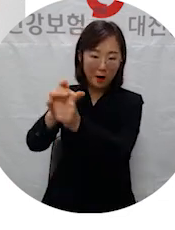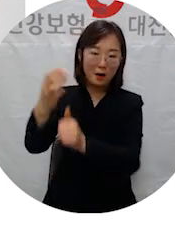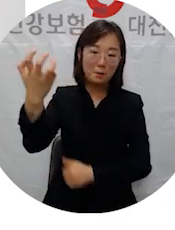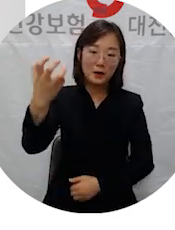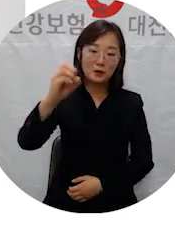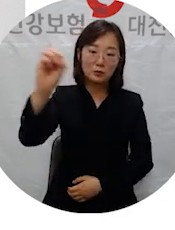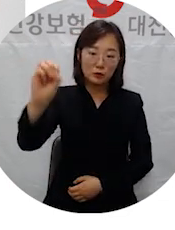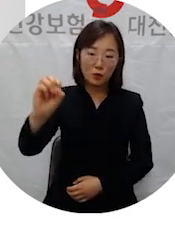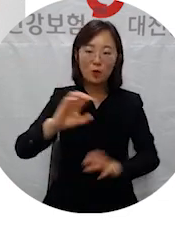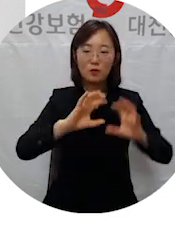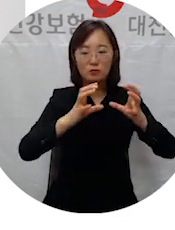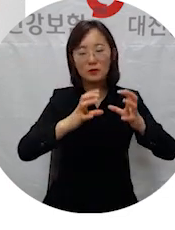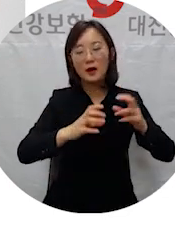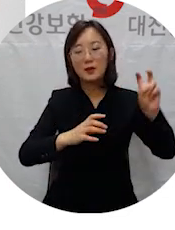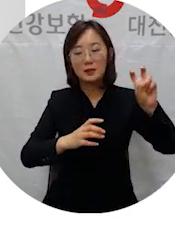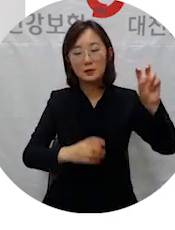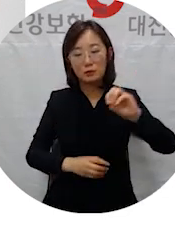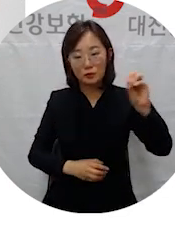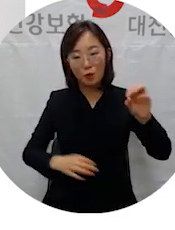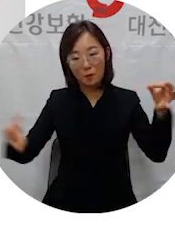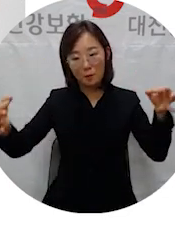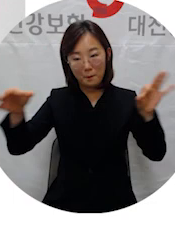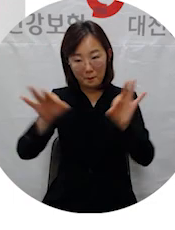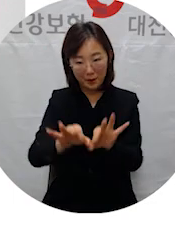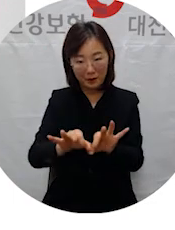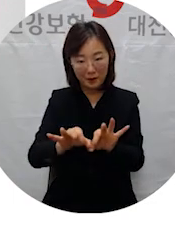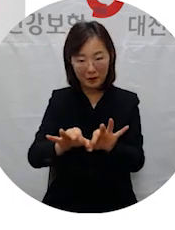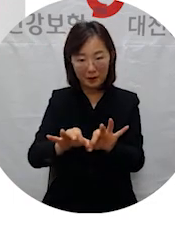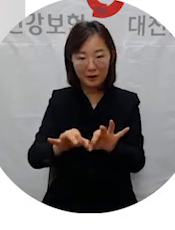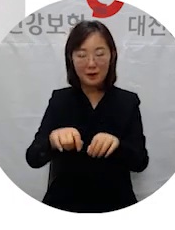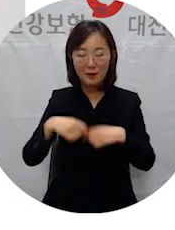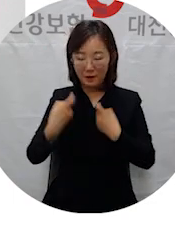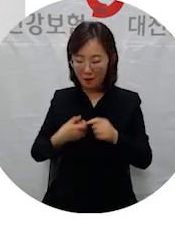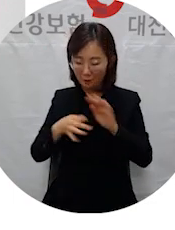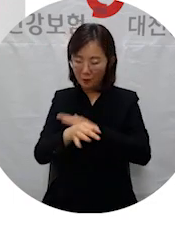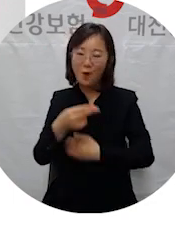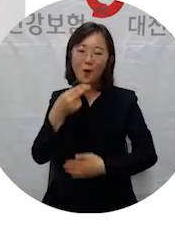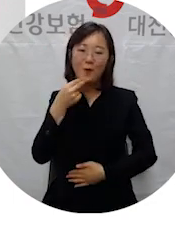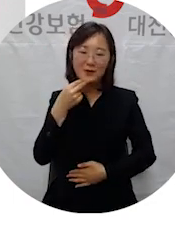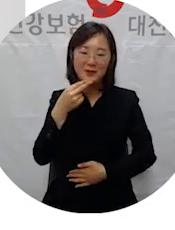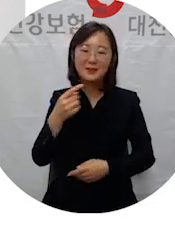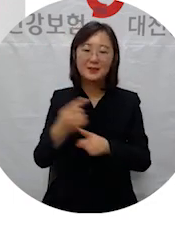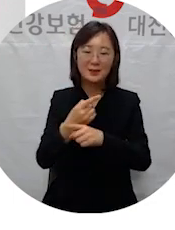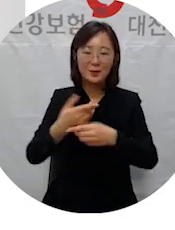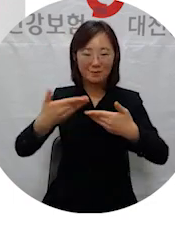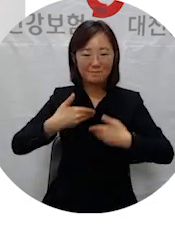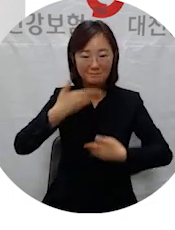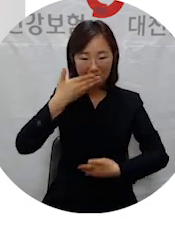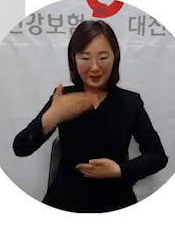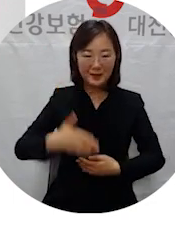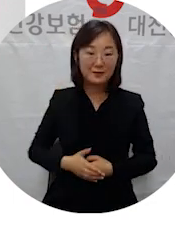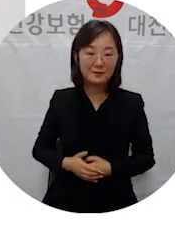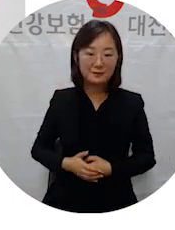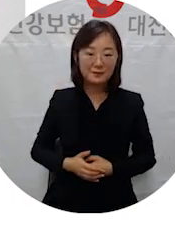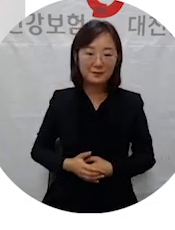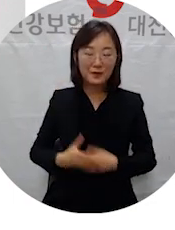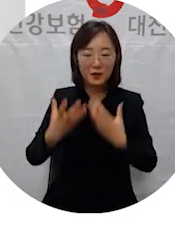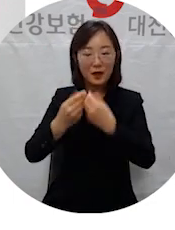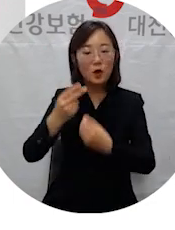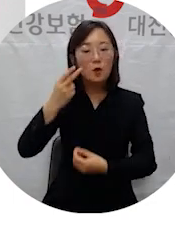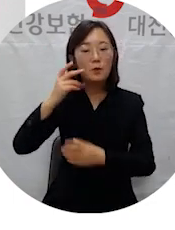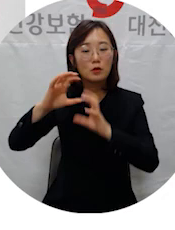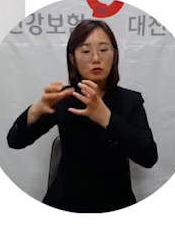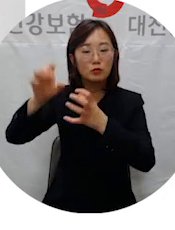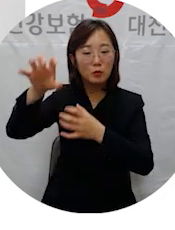대해 건강보험에서 80%를 부담하고 국가에서 20%를 부담하여 비용 부담 없이